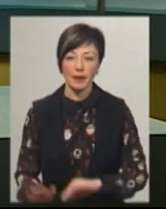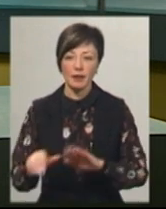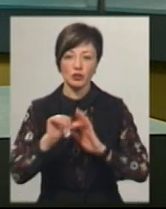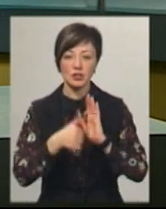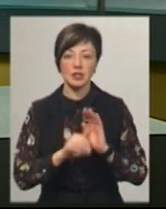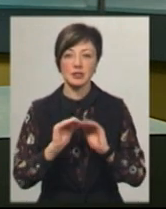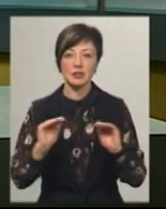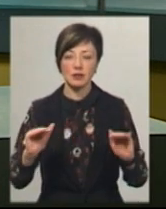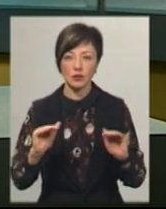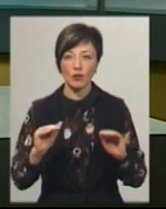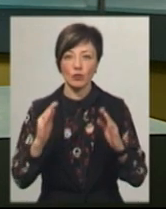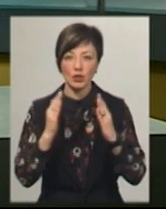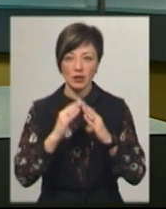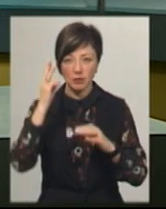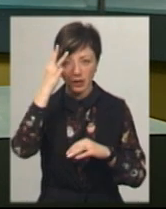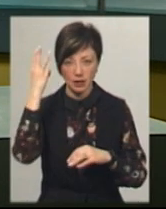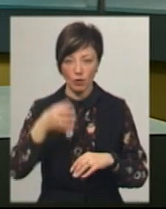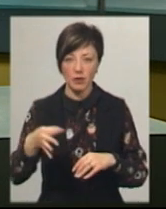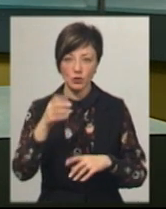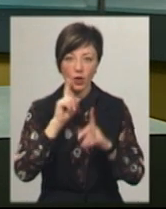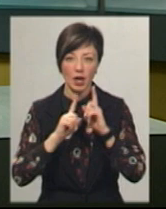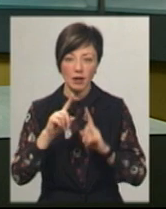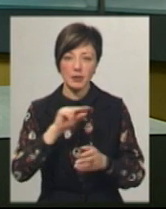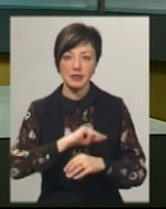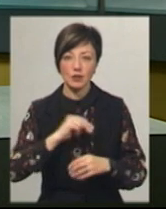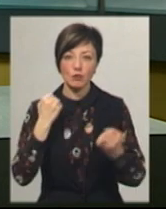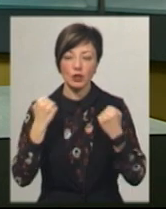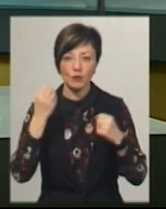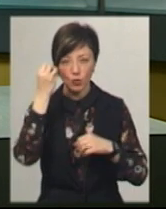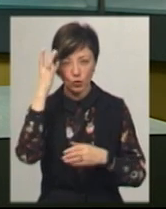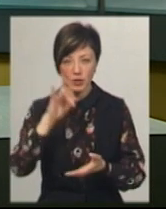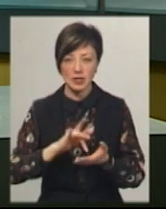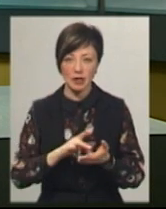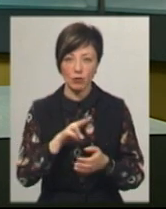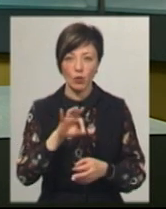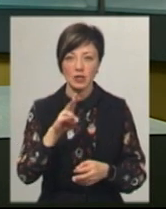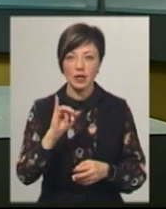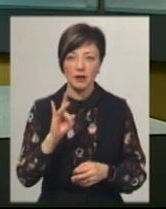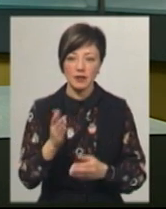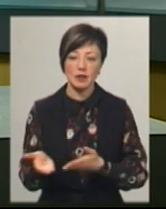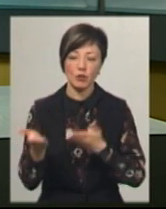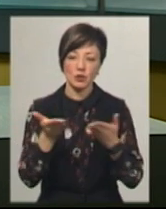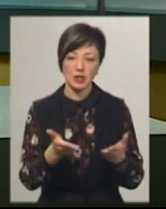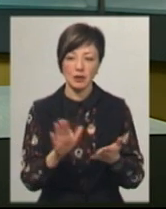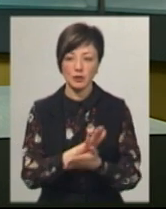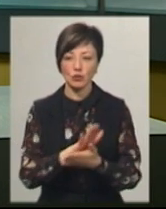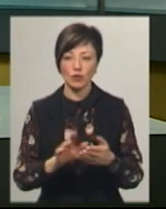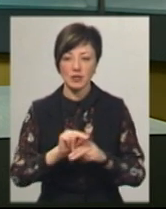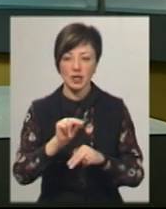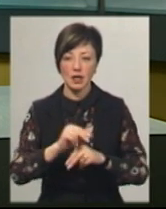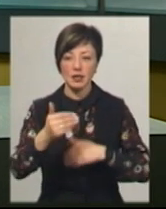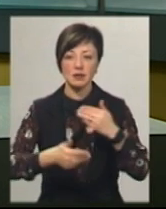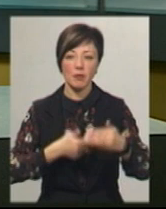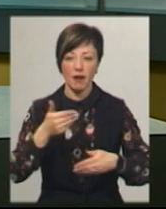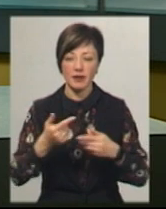16 учнів дитячого будинку Хмельницької обласної ради, працівники спортивно-культурного центру «Плоскирів» сьогодні запросили на безкоштовне заняття з